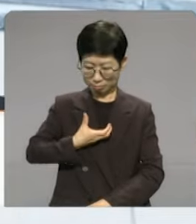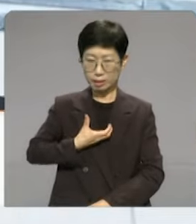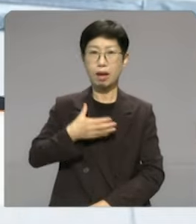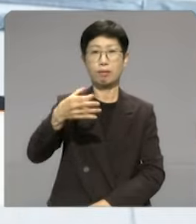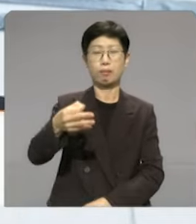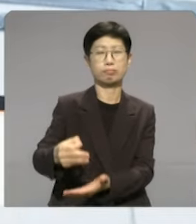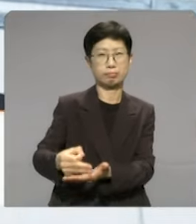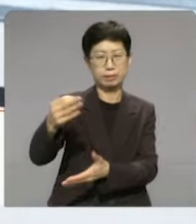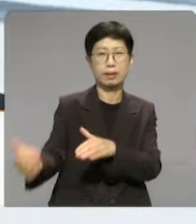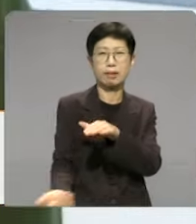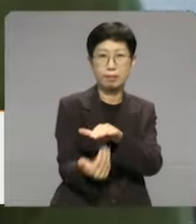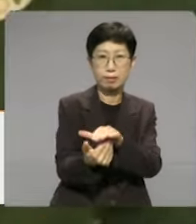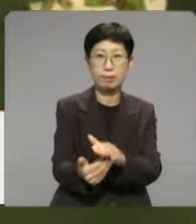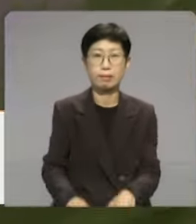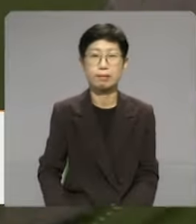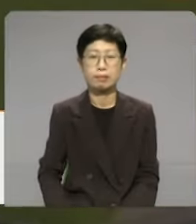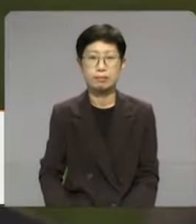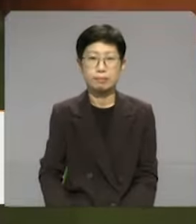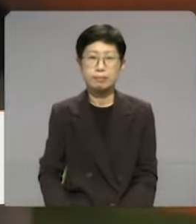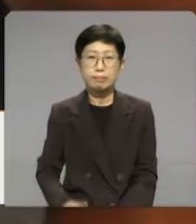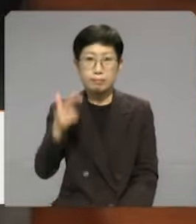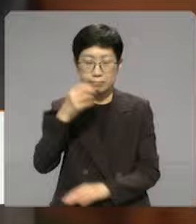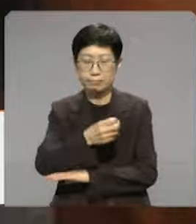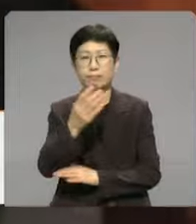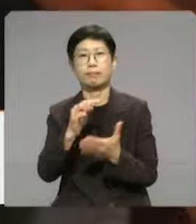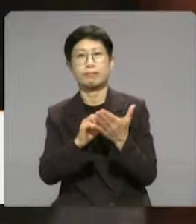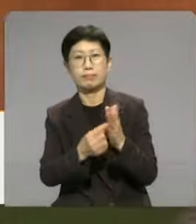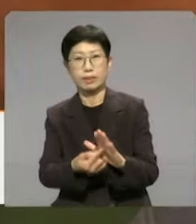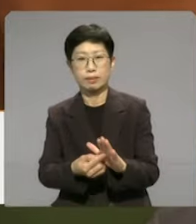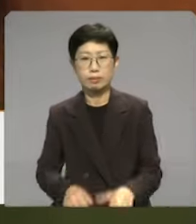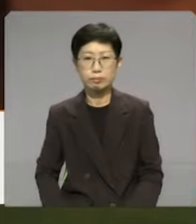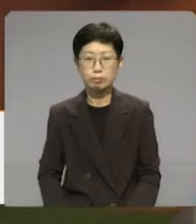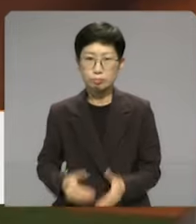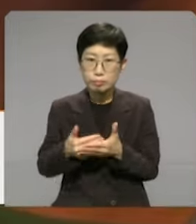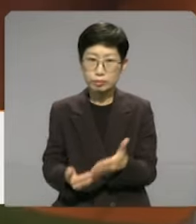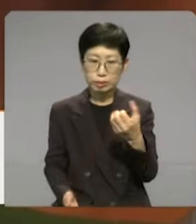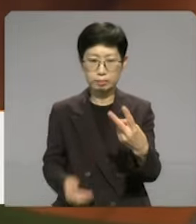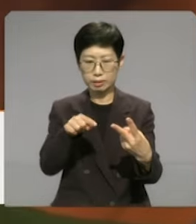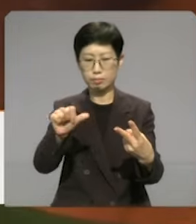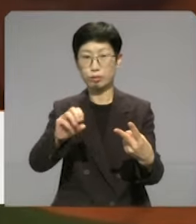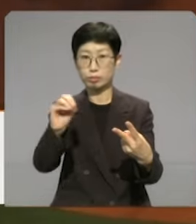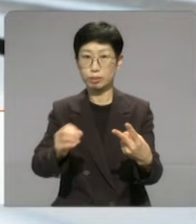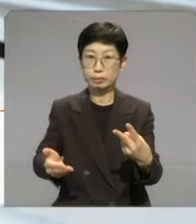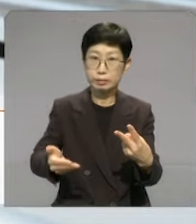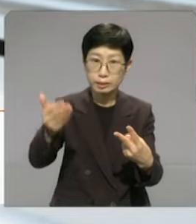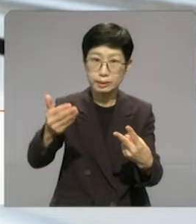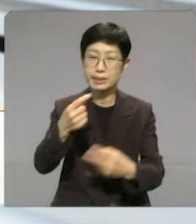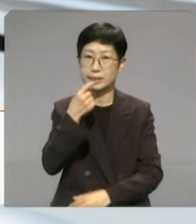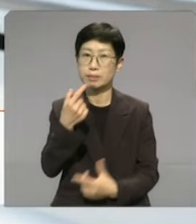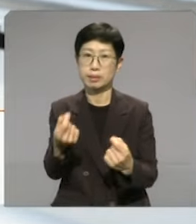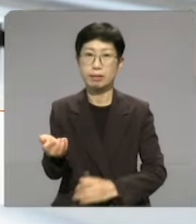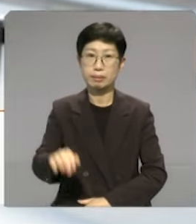외신의 분석이 나왔습니다 미 블룸버그 통신은 전체 무게에 92.5% 이상은 은이지 금